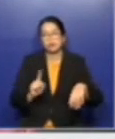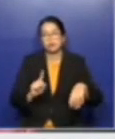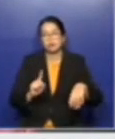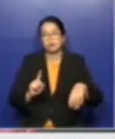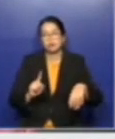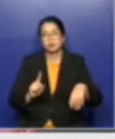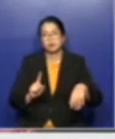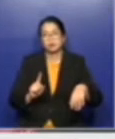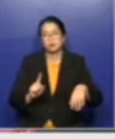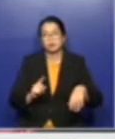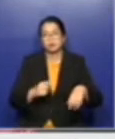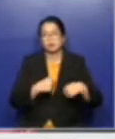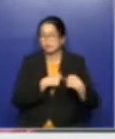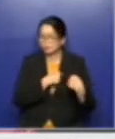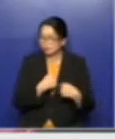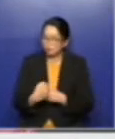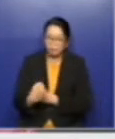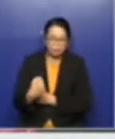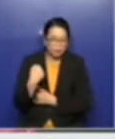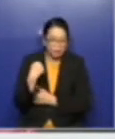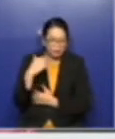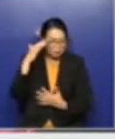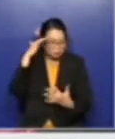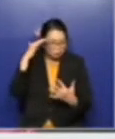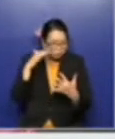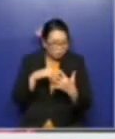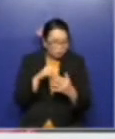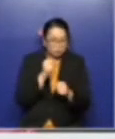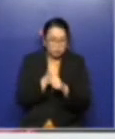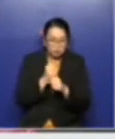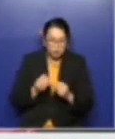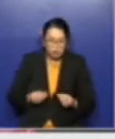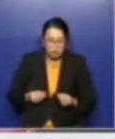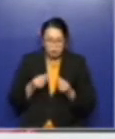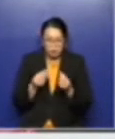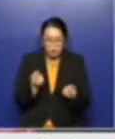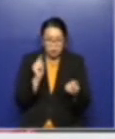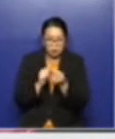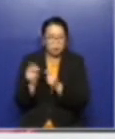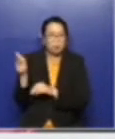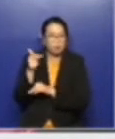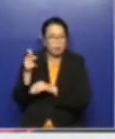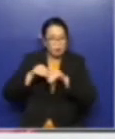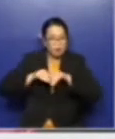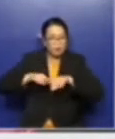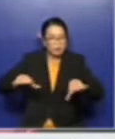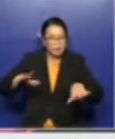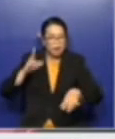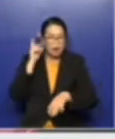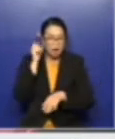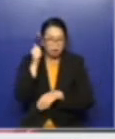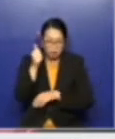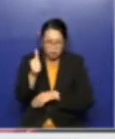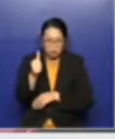สื่อด้วยจิตวิญญาณจากภาษีบาป 2,000 ล้าน